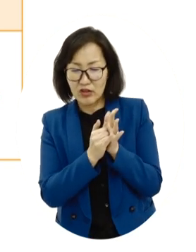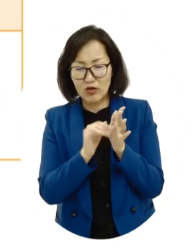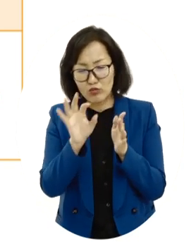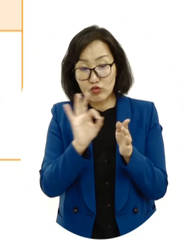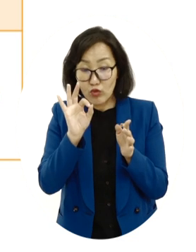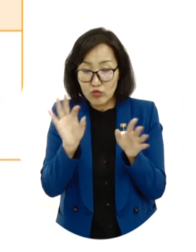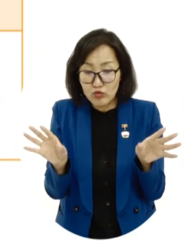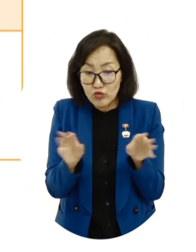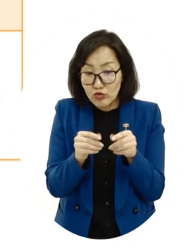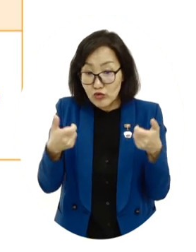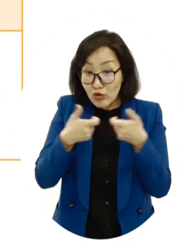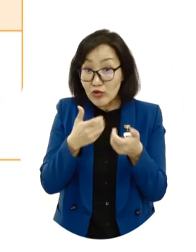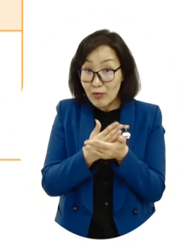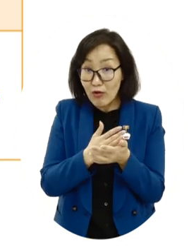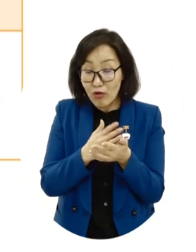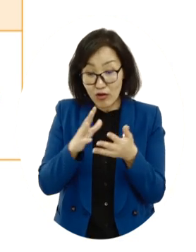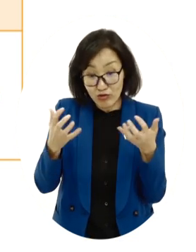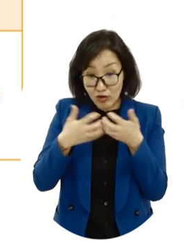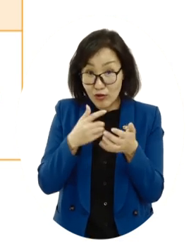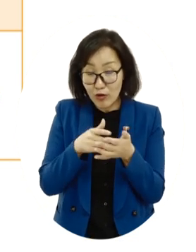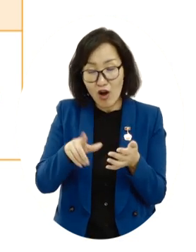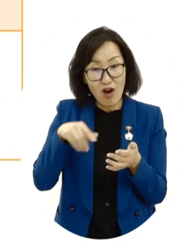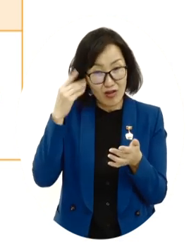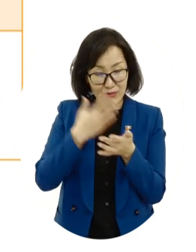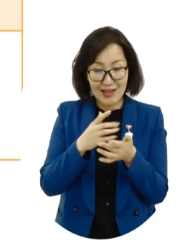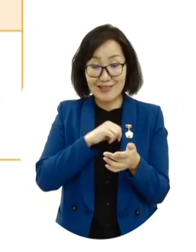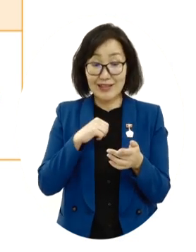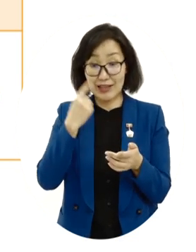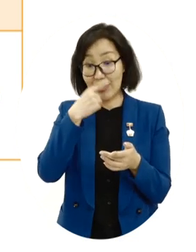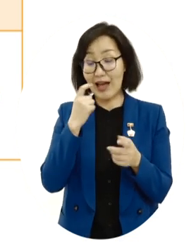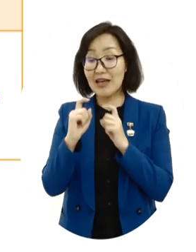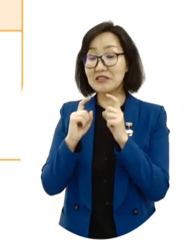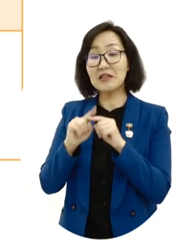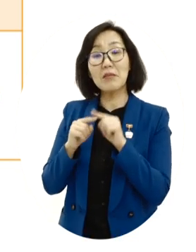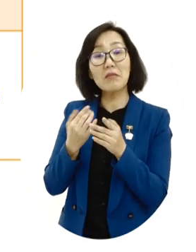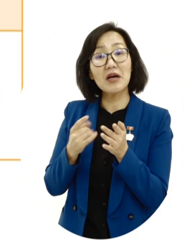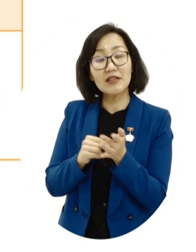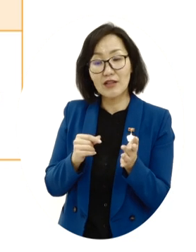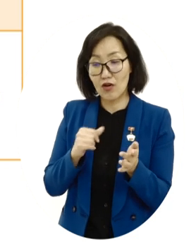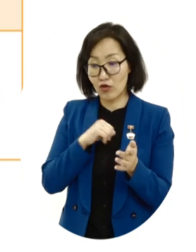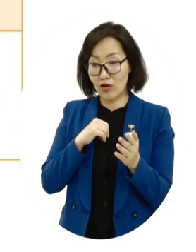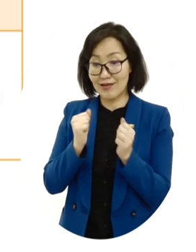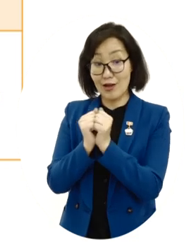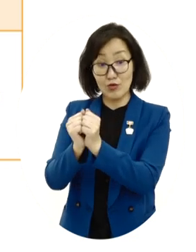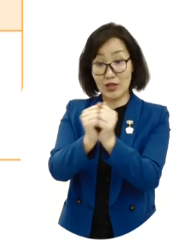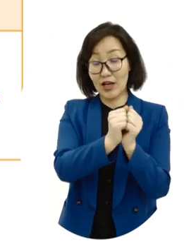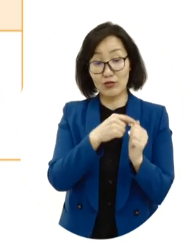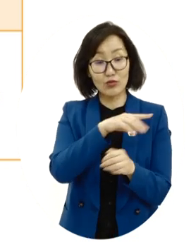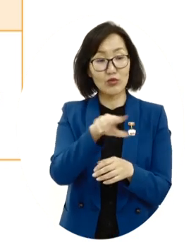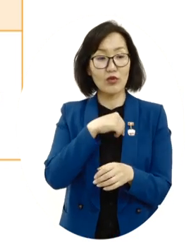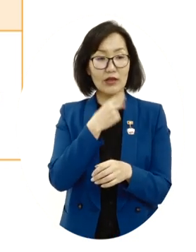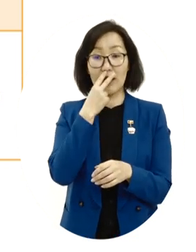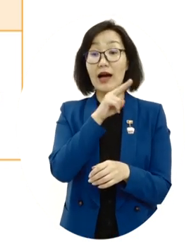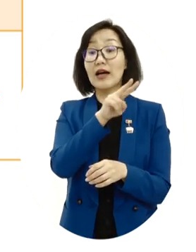амар байна. Харилцаа нь ямар байх юм гэхээр найзуудынхаа нүүрлүү харж ярвал маш сайн гэж өөртөө